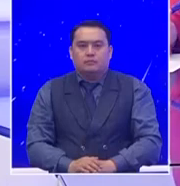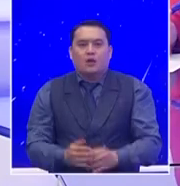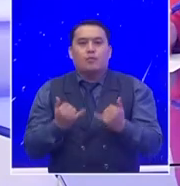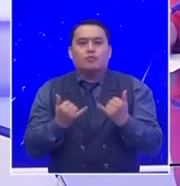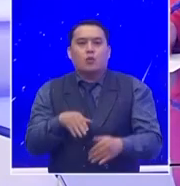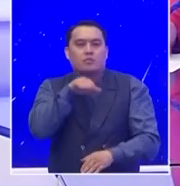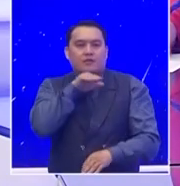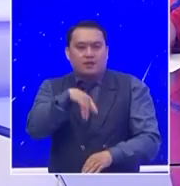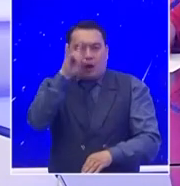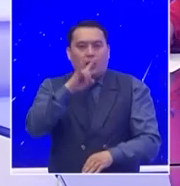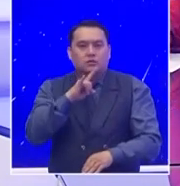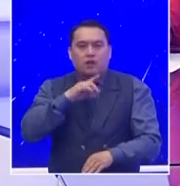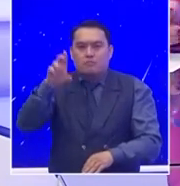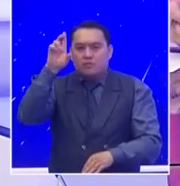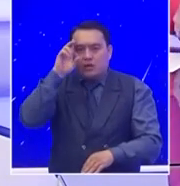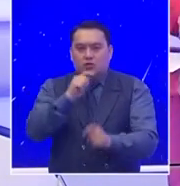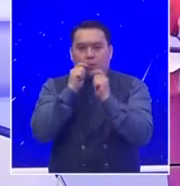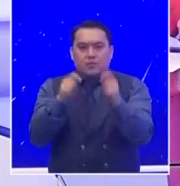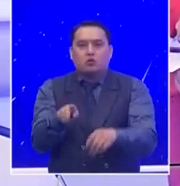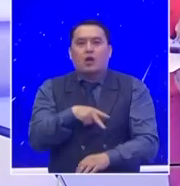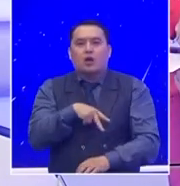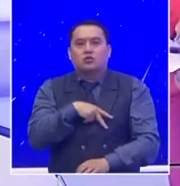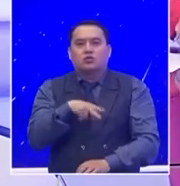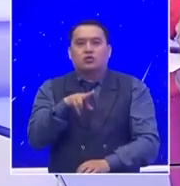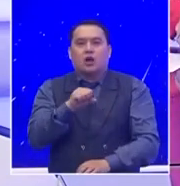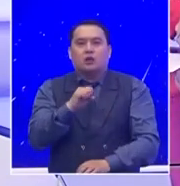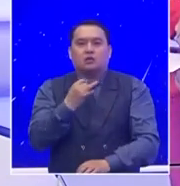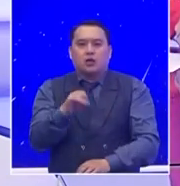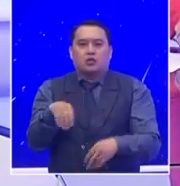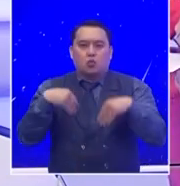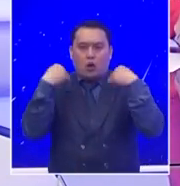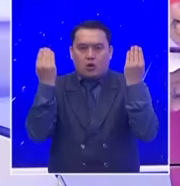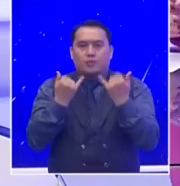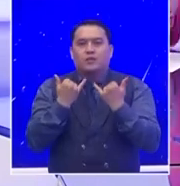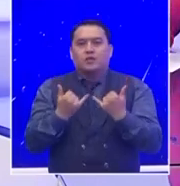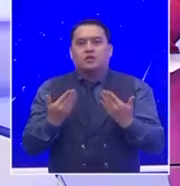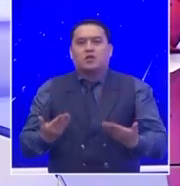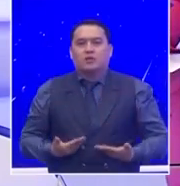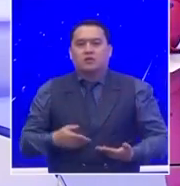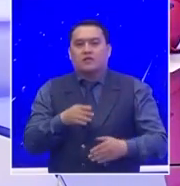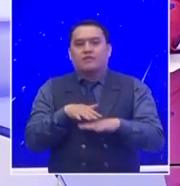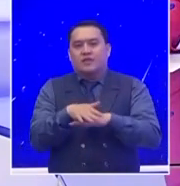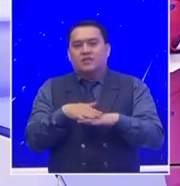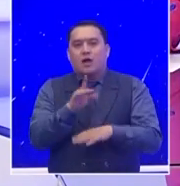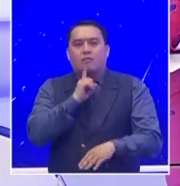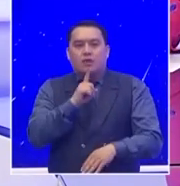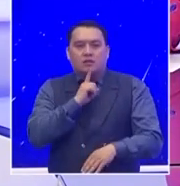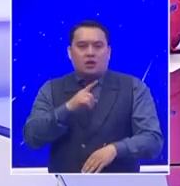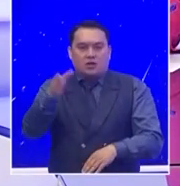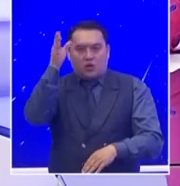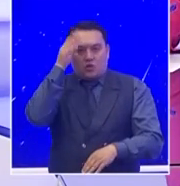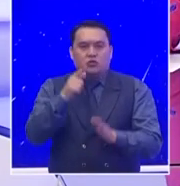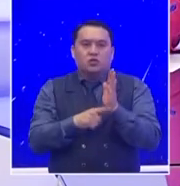Бүгін профессор Қазақстан мемлекеттік сыйлығының лауреаты Шалтай Смағұловтың туған күні. Тірі болса физика, математика ғылымдарының